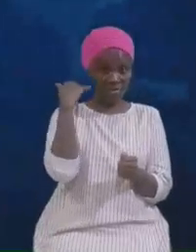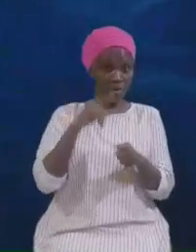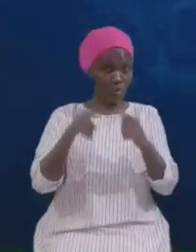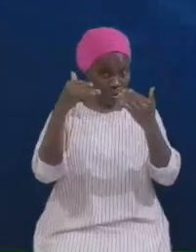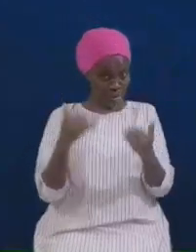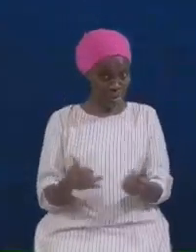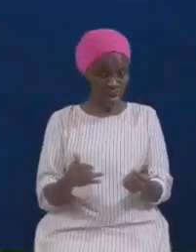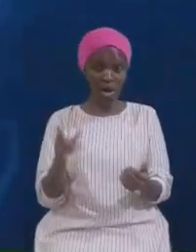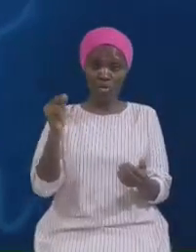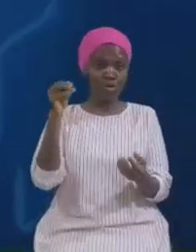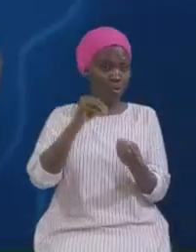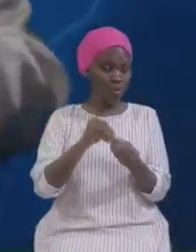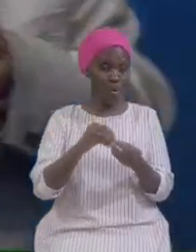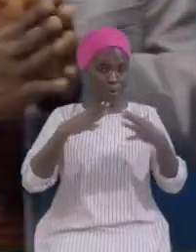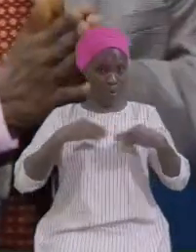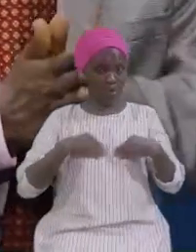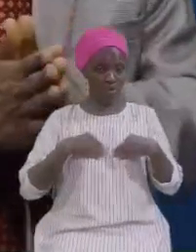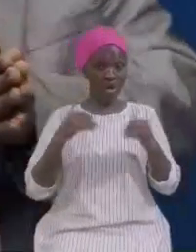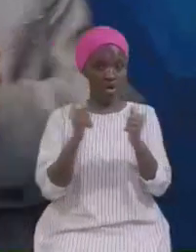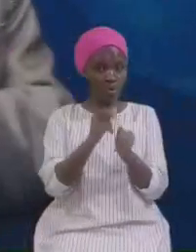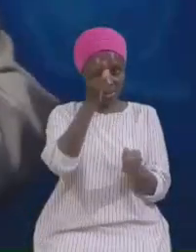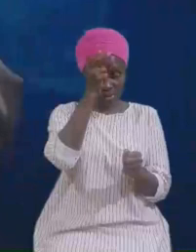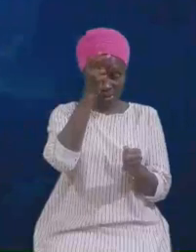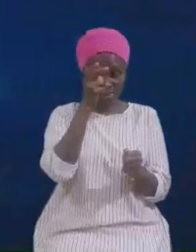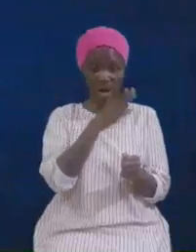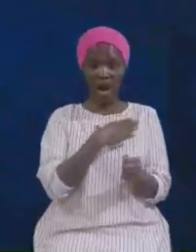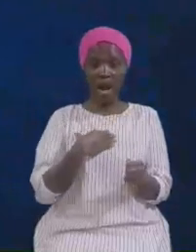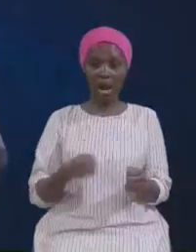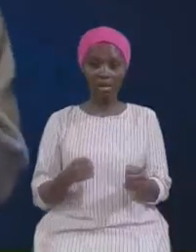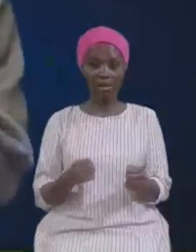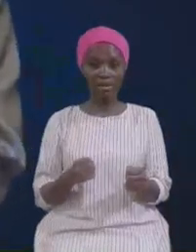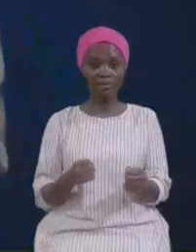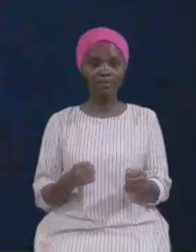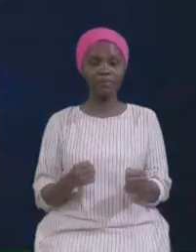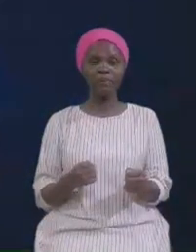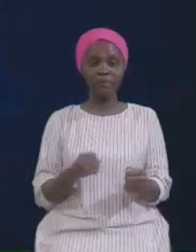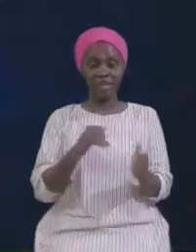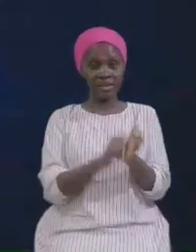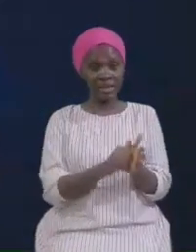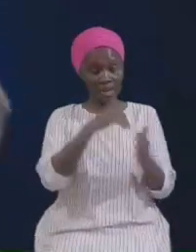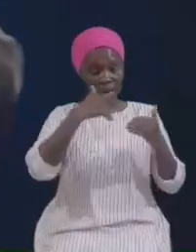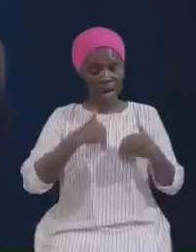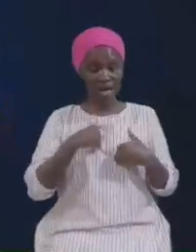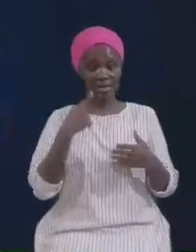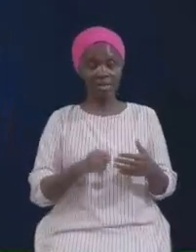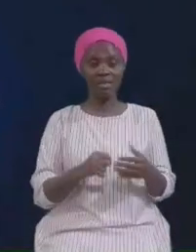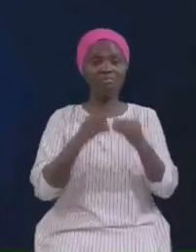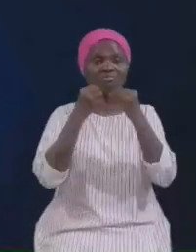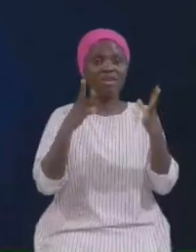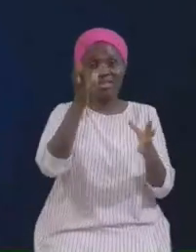moment. Qui le démoniaque, celui qui avait eu la légion, il avait la